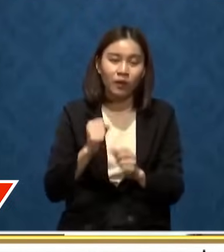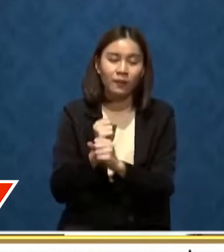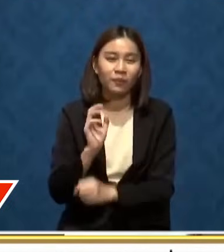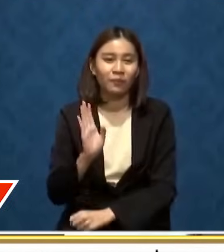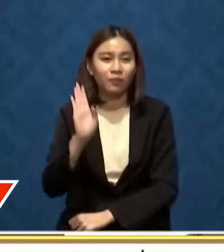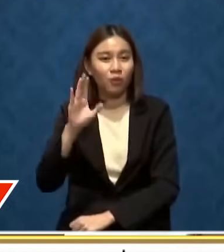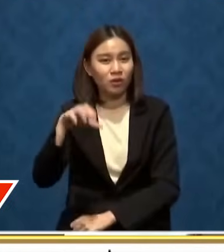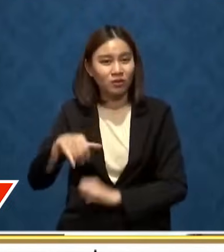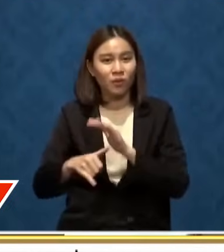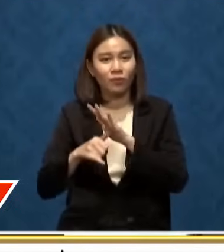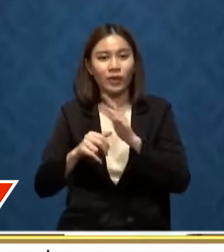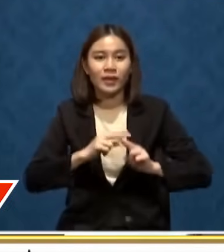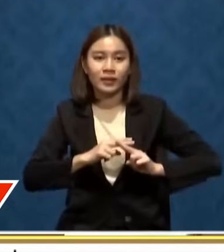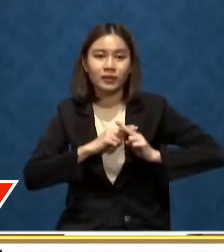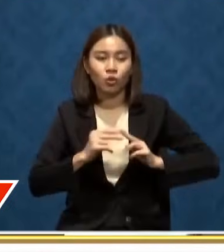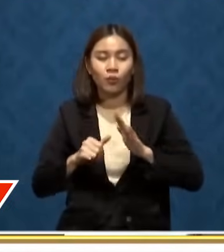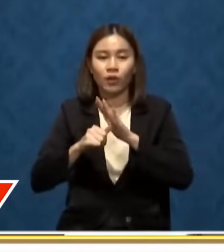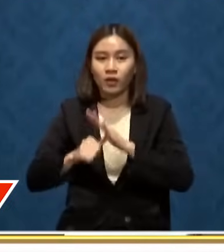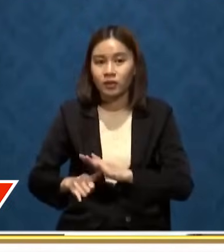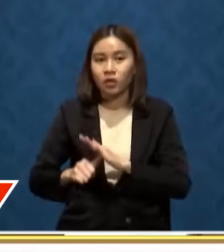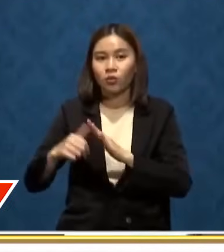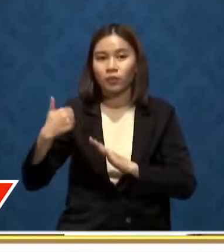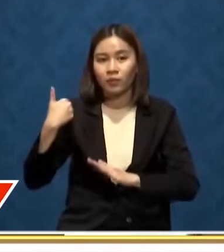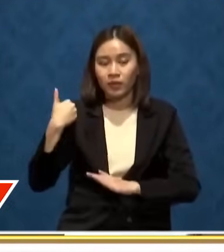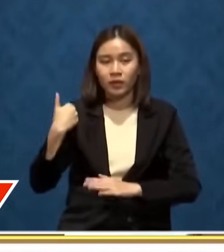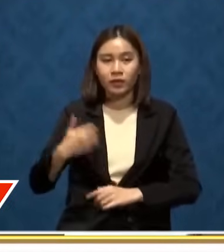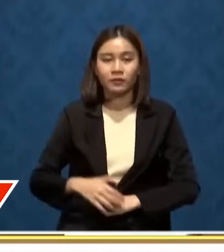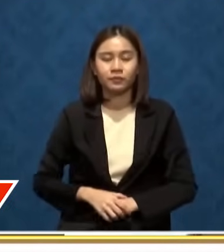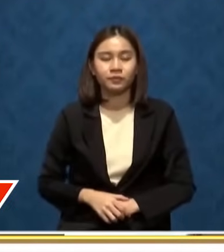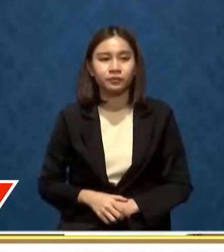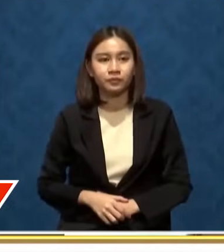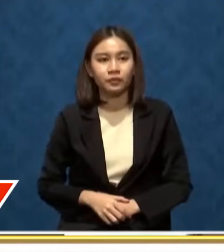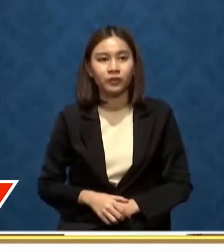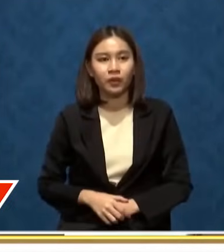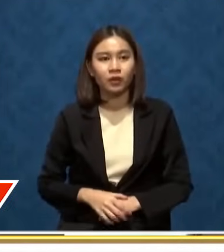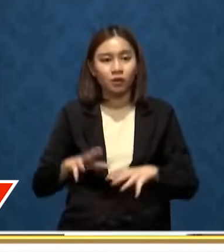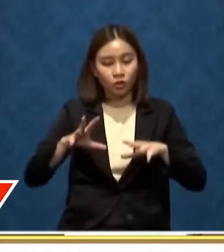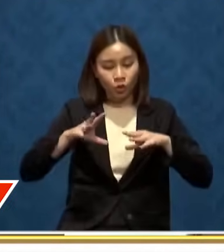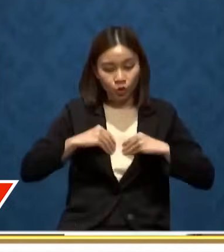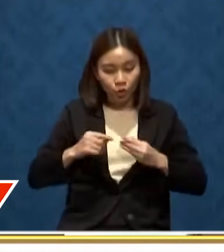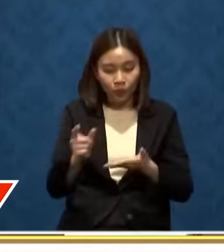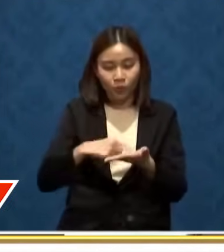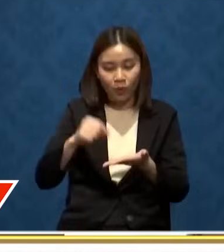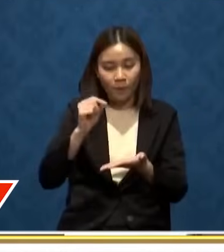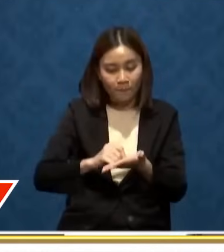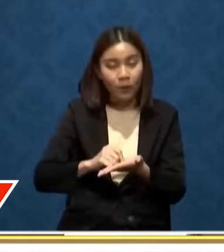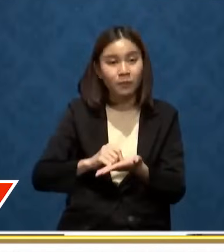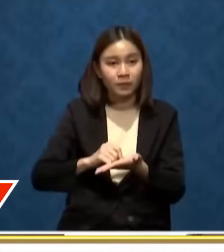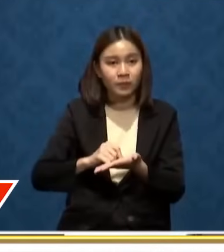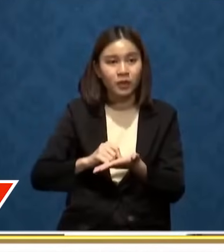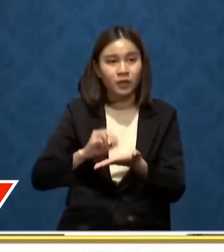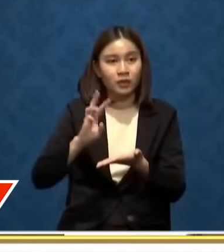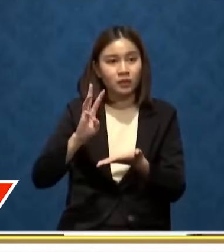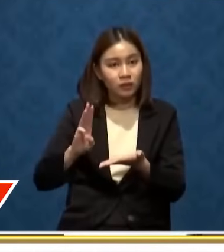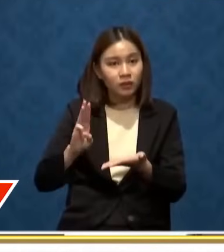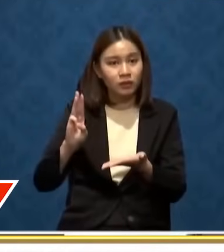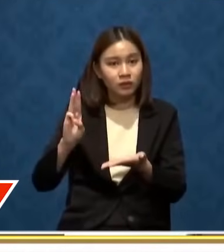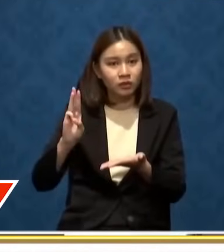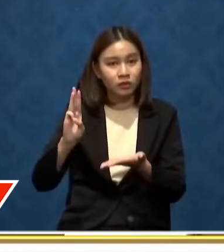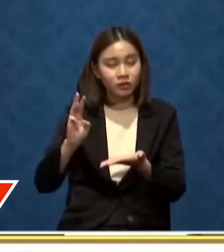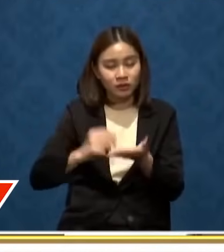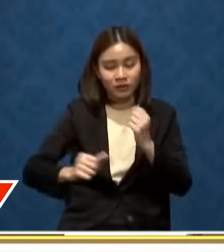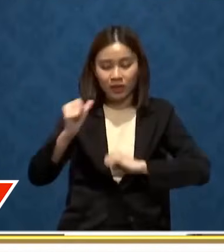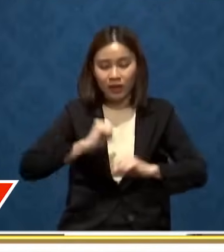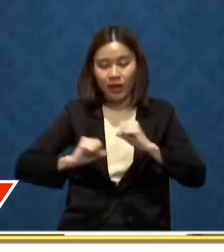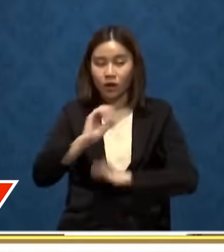ทเอกชนหรือทุนผูกขาดเขาต้องยอมเซ็นมอบสัญญามอบอัตลักษณ์การแสด